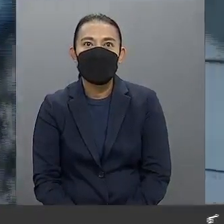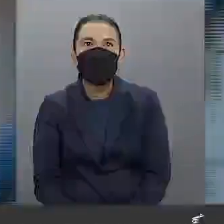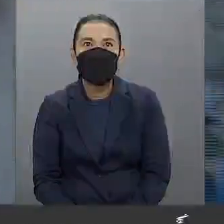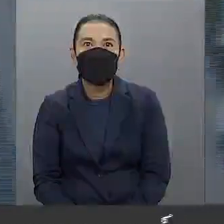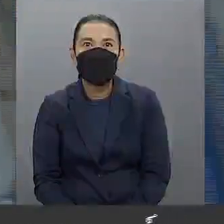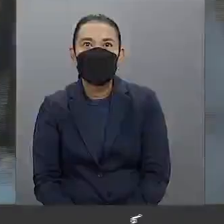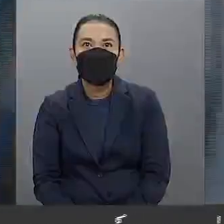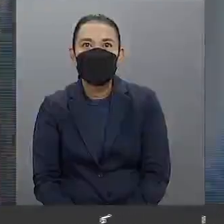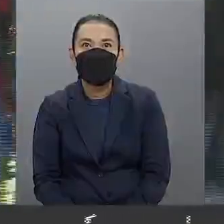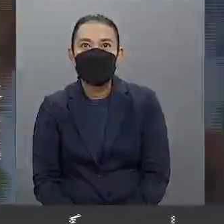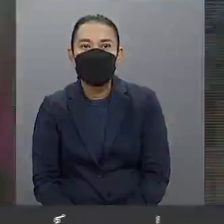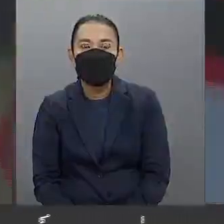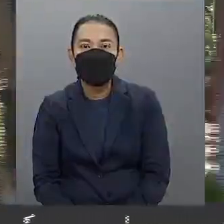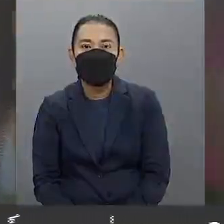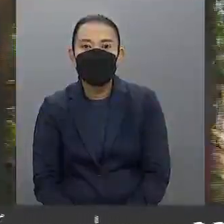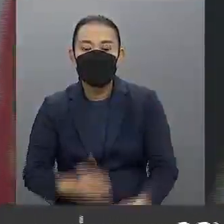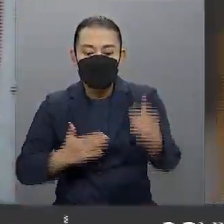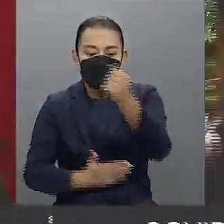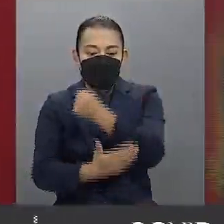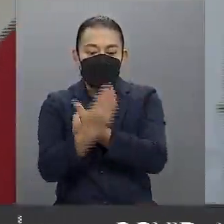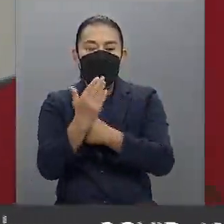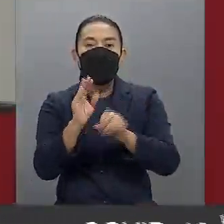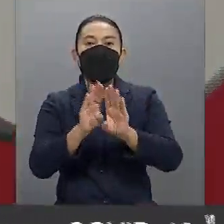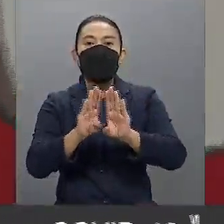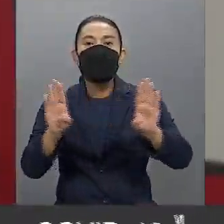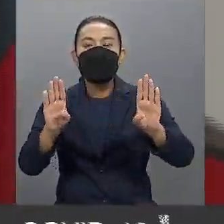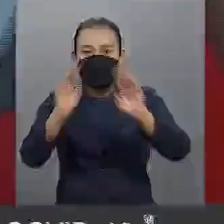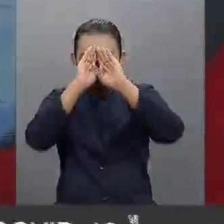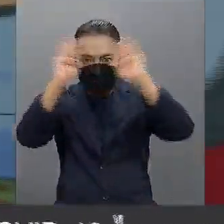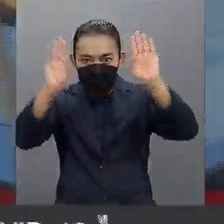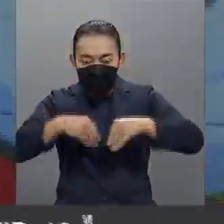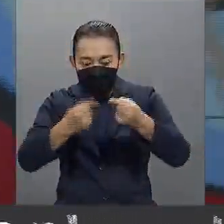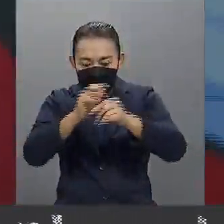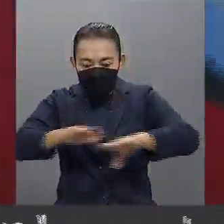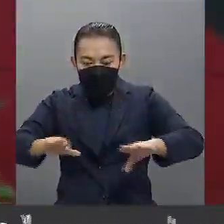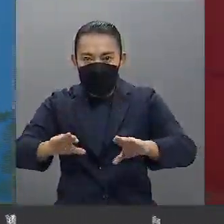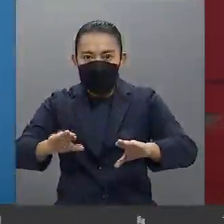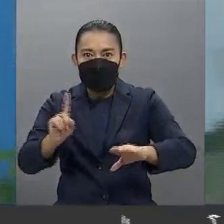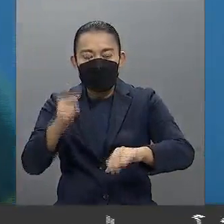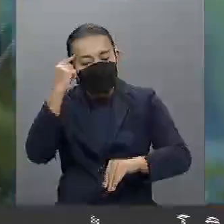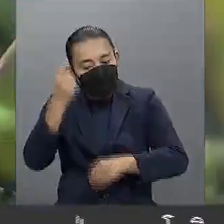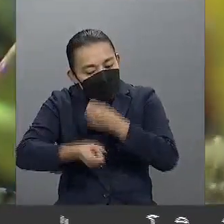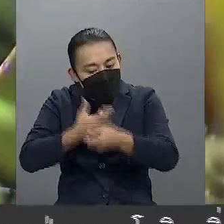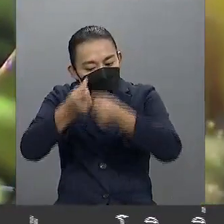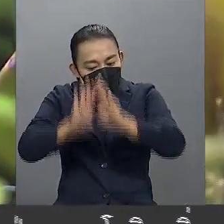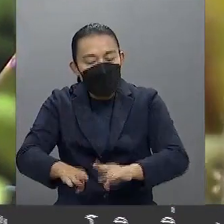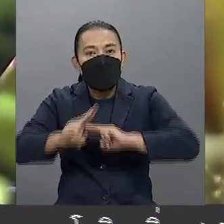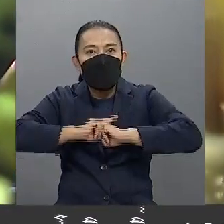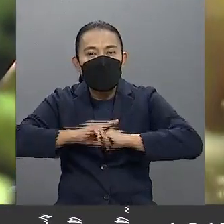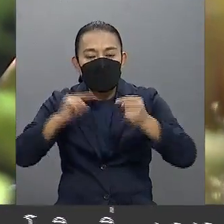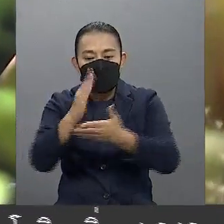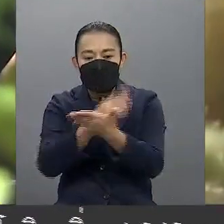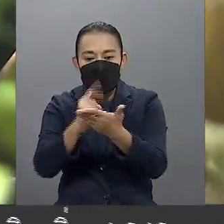เปิดกว้างให้ลูกศิษย์3คนออกแบบตามความถนัดกำแพงว่างจึงสวยด้วยศิลปะหลากหลายแนวทั้งแบบเลเยอร์เพน